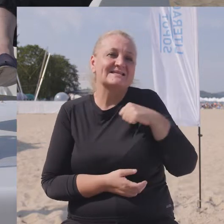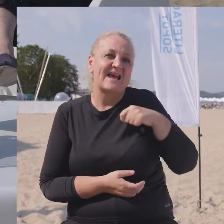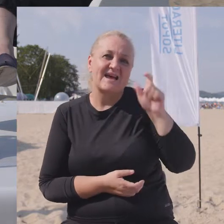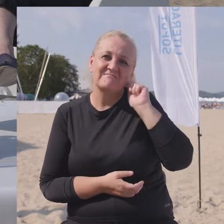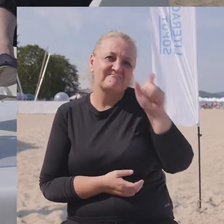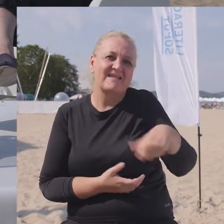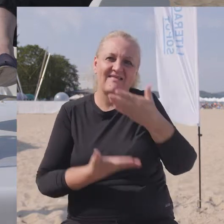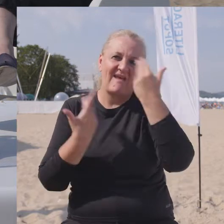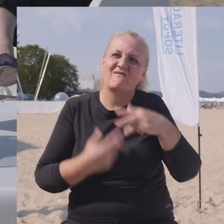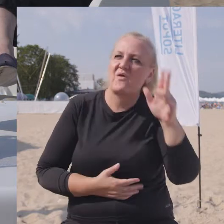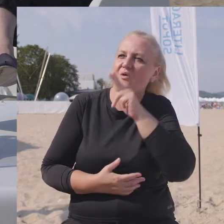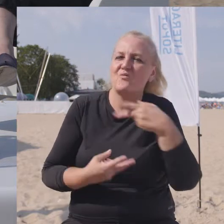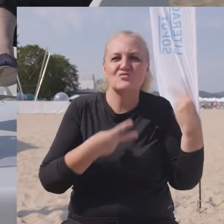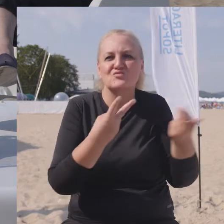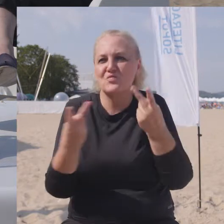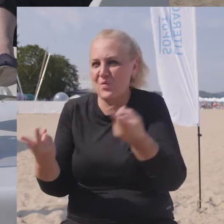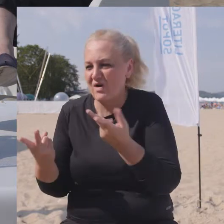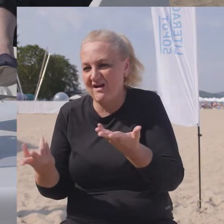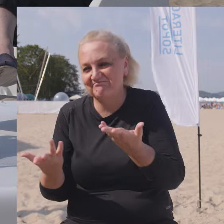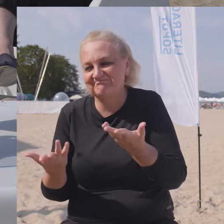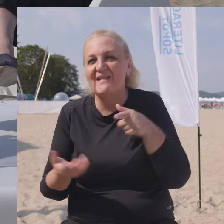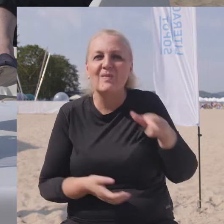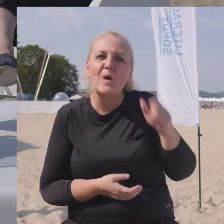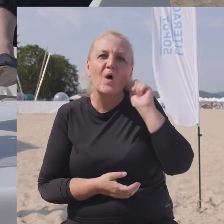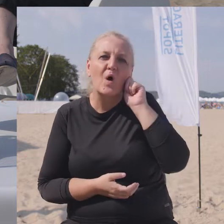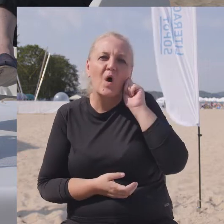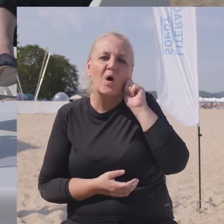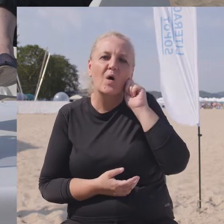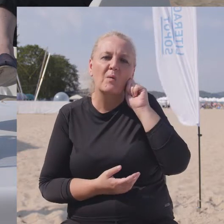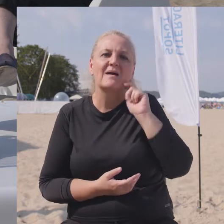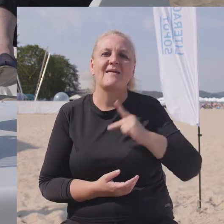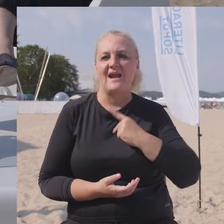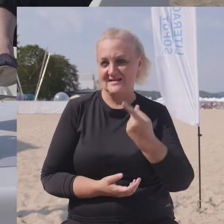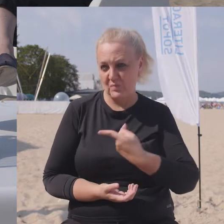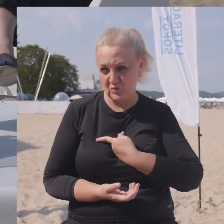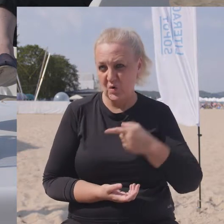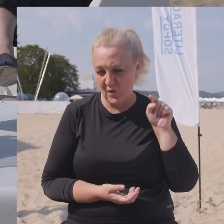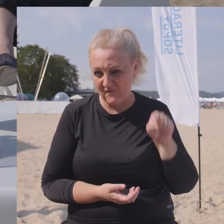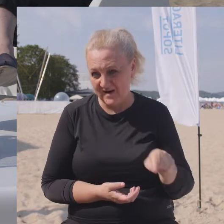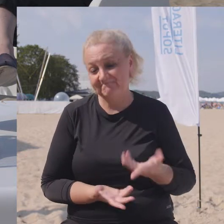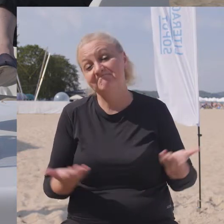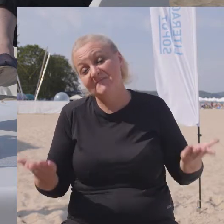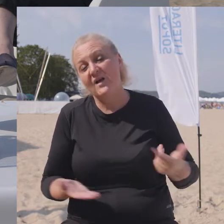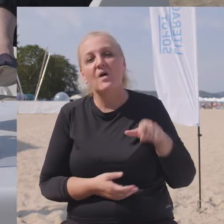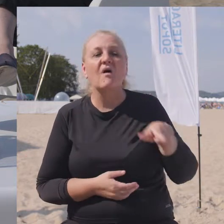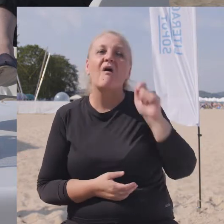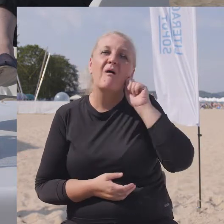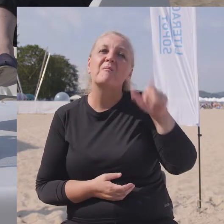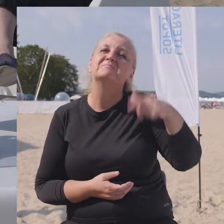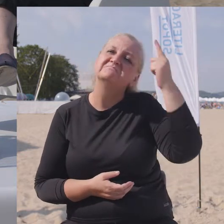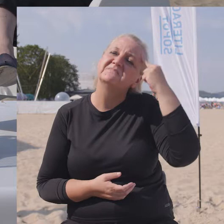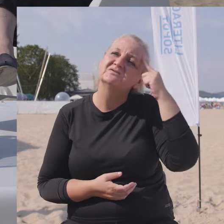szuka. No jest kobietą transpłciową, więc wydawało jej się, że